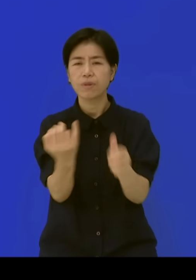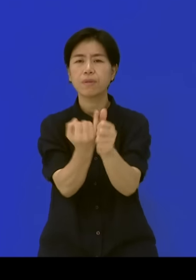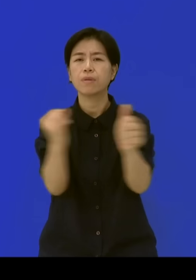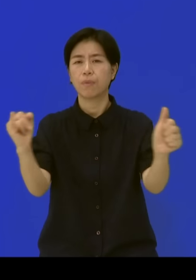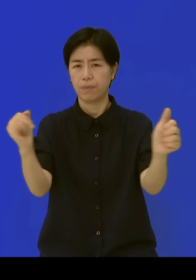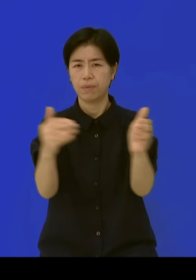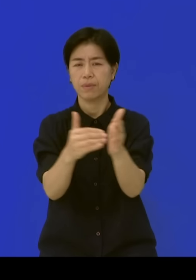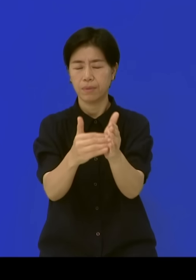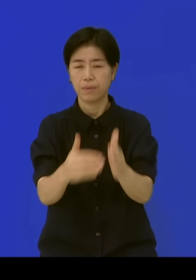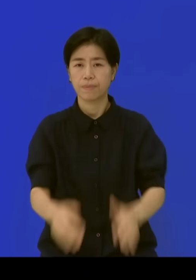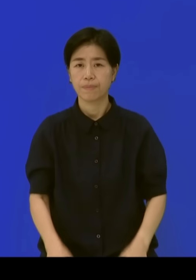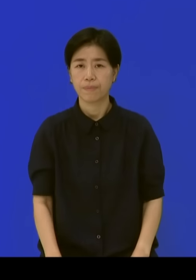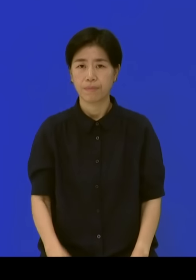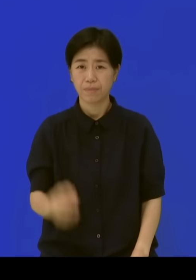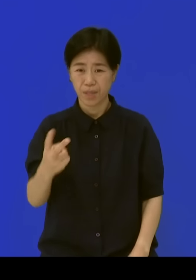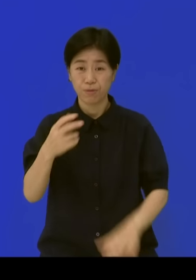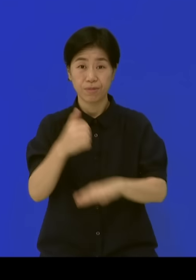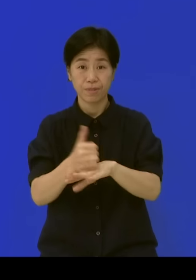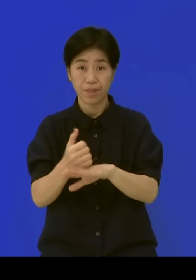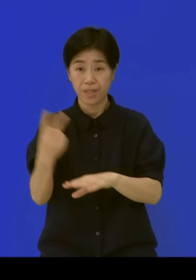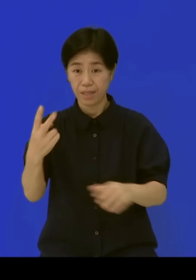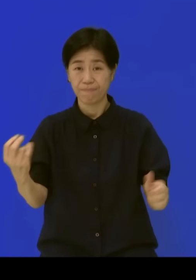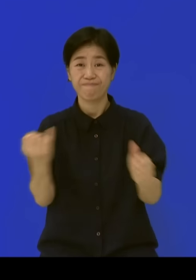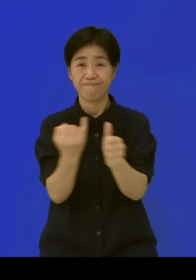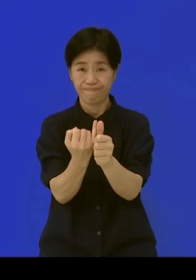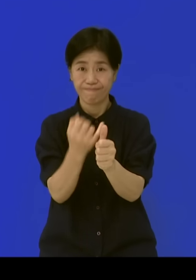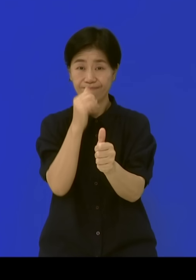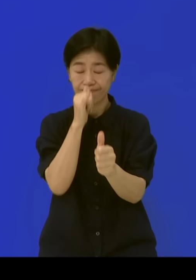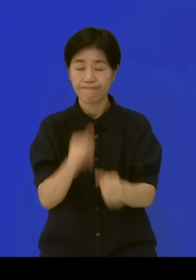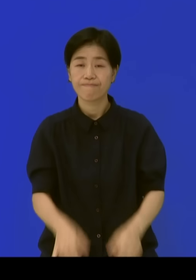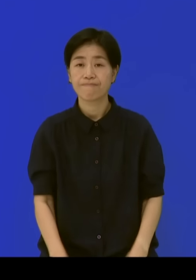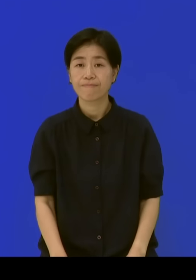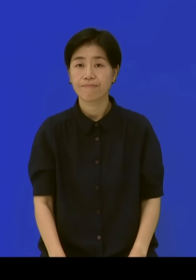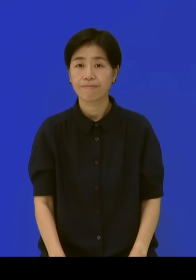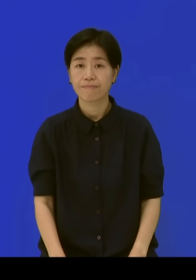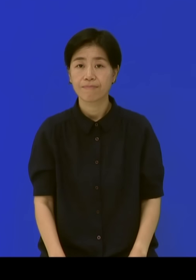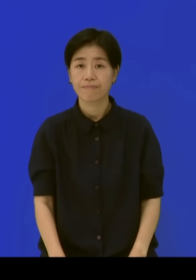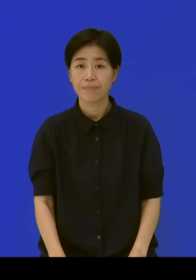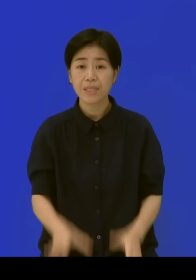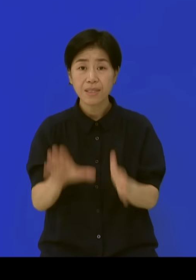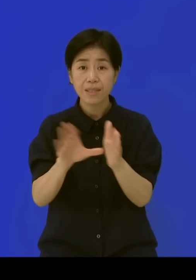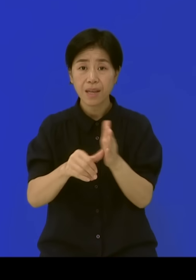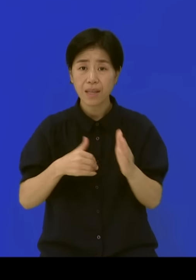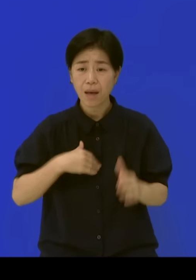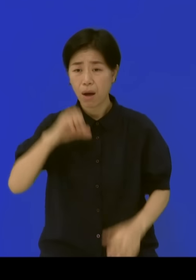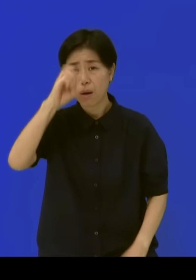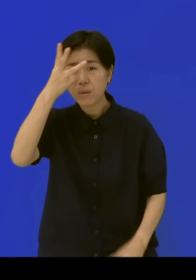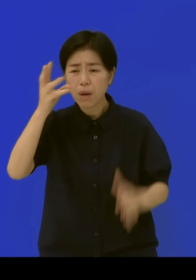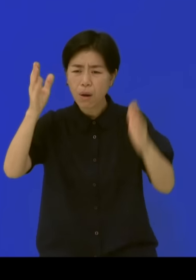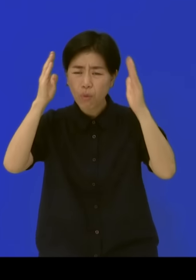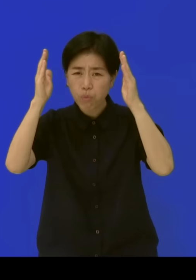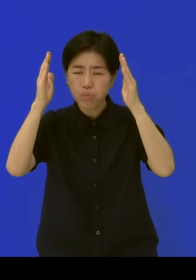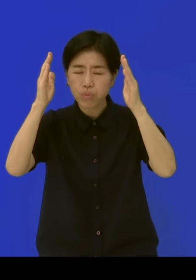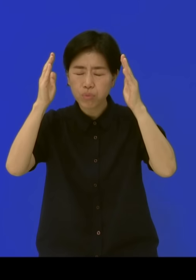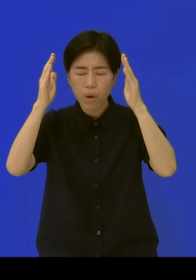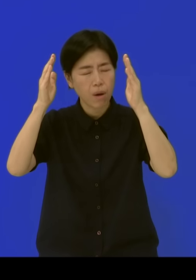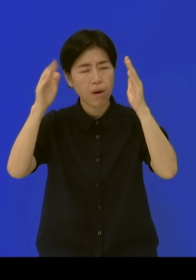법적으로만 하셨습니다. 예, 예, 뭔지 나중에 다시 합치셨고요. 네네. 뭐 이런 상태에서 제가 공부를 시작하게 되는 네. 배경이었던